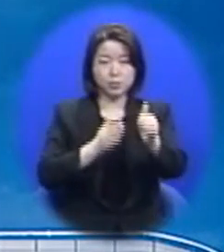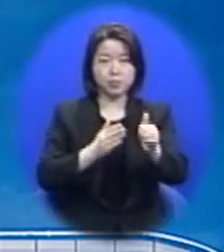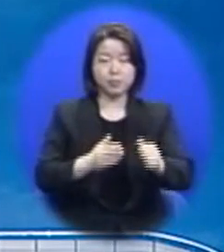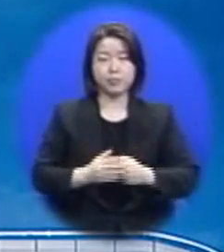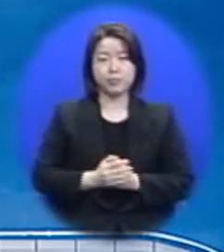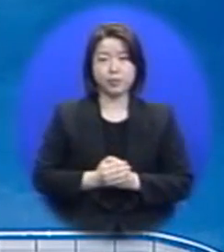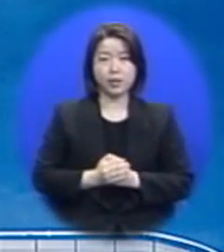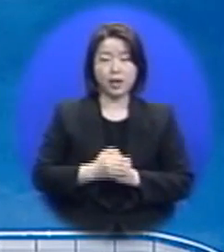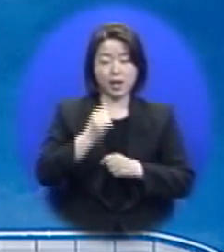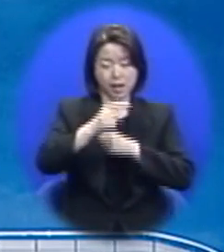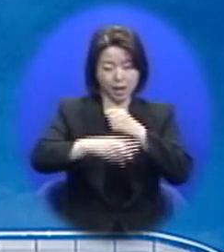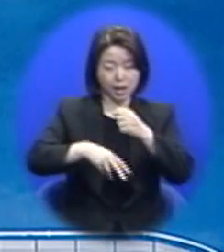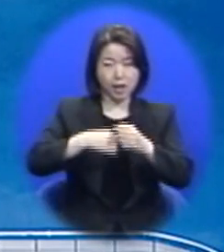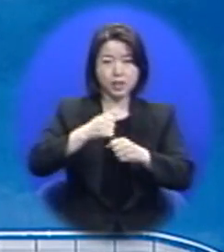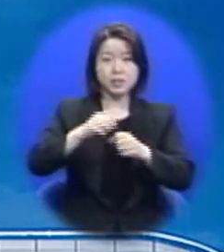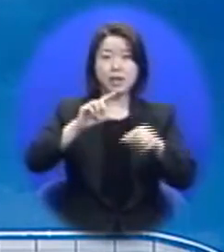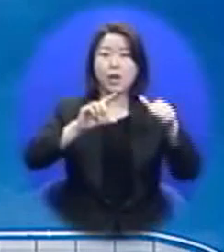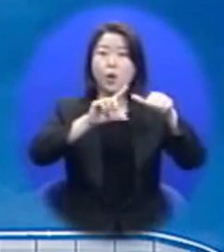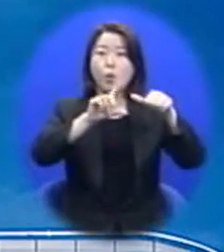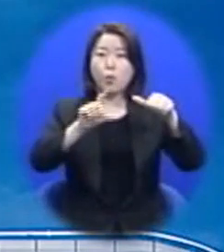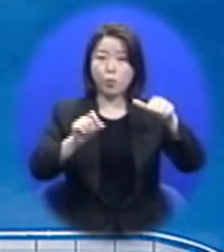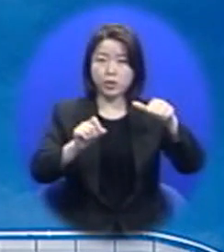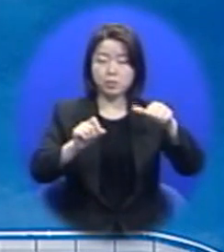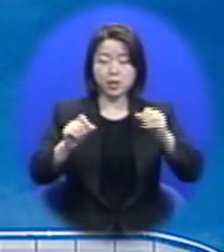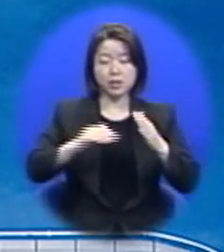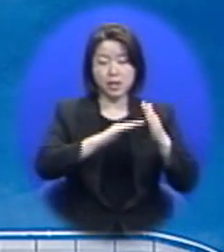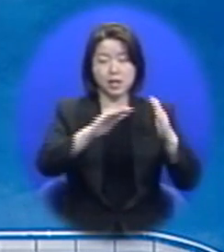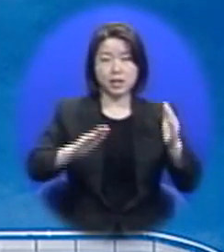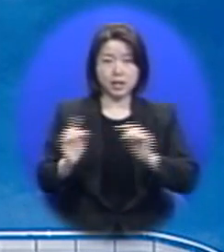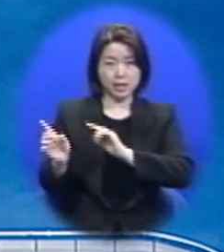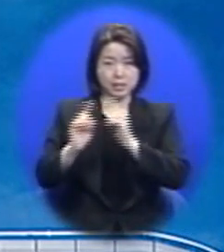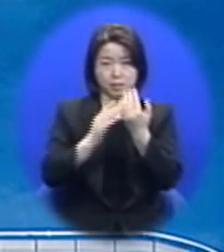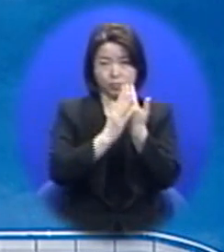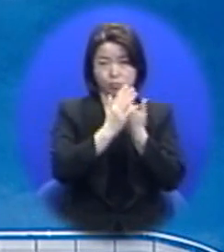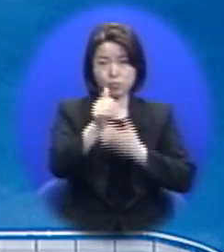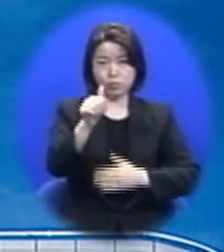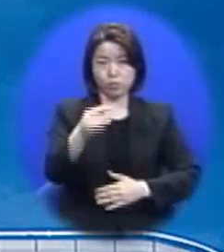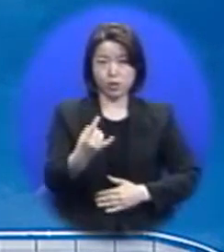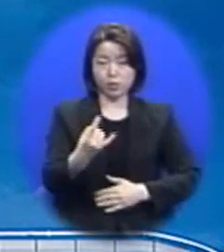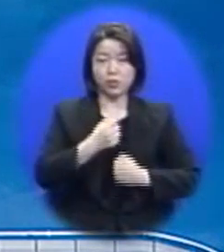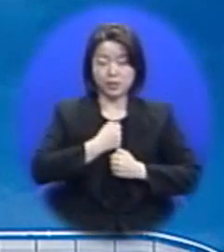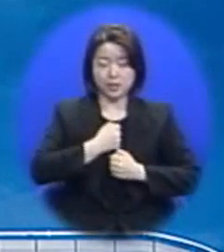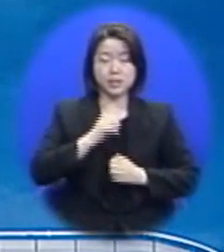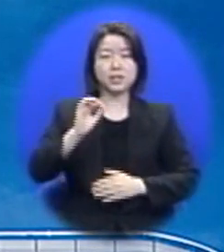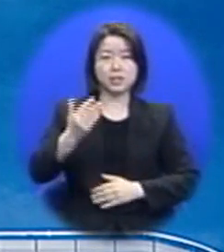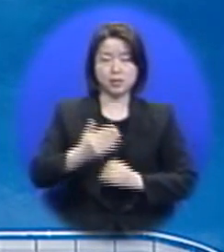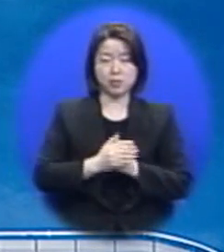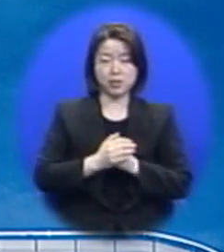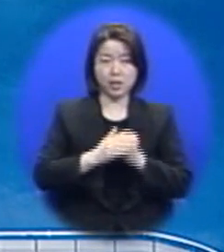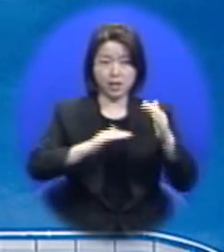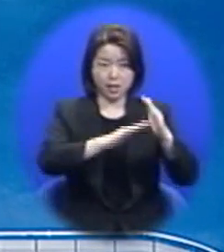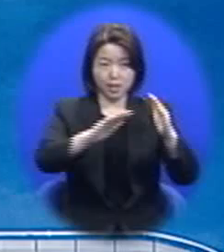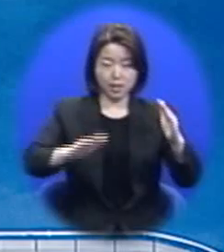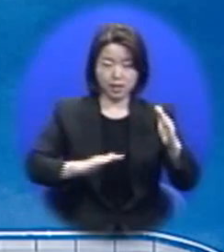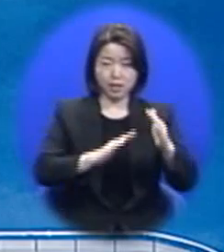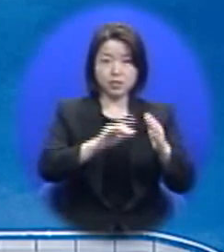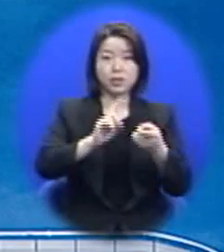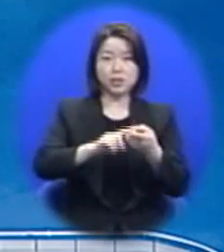매년 5월이면 가정부흥회로 지킵니다. 가정을 주제로